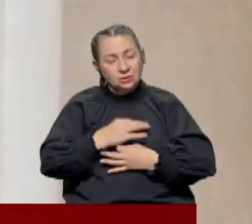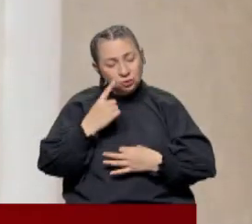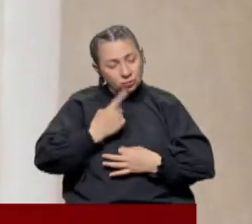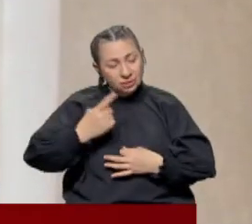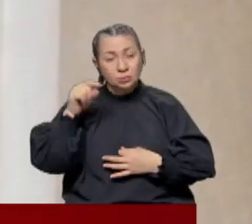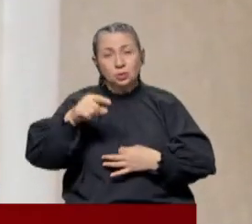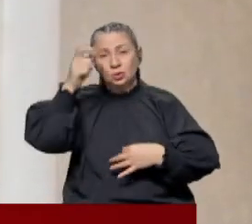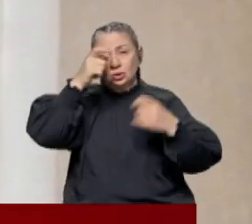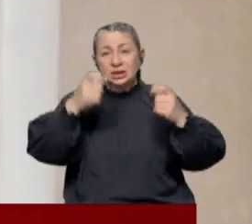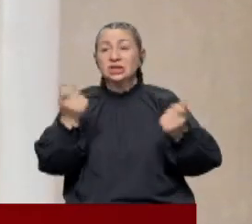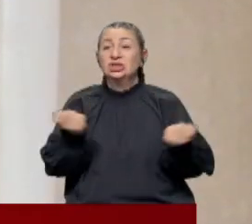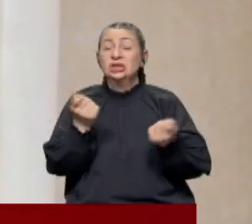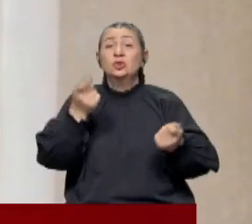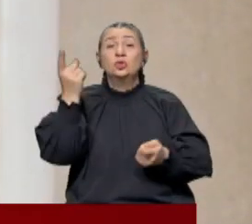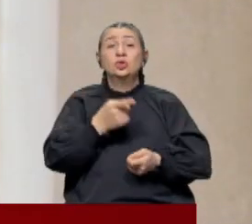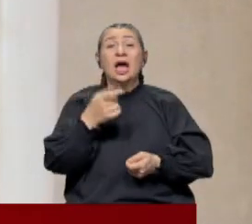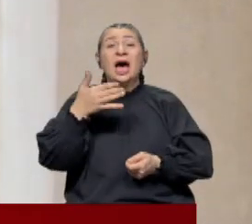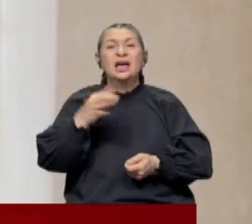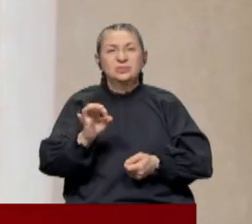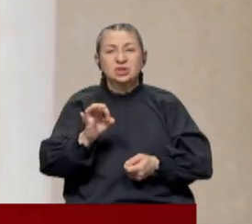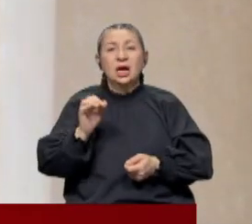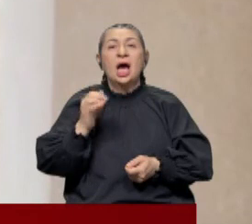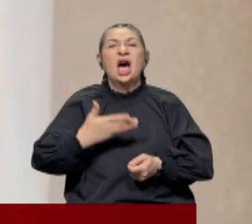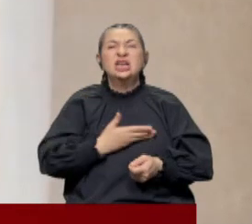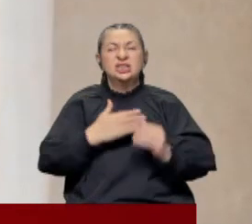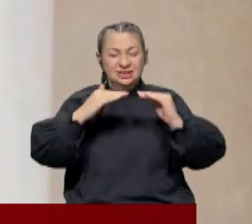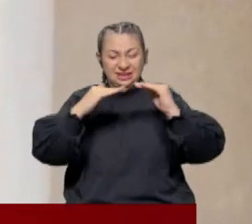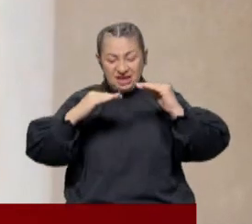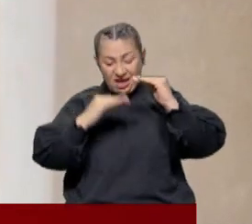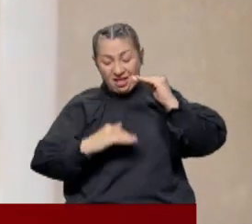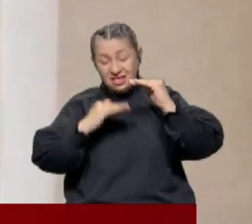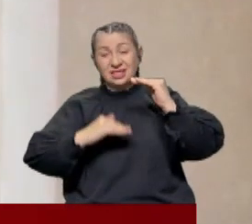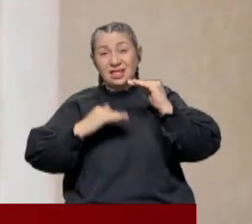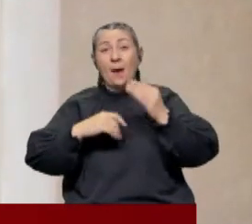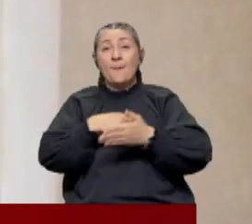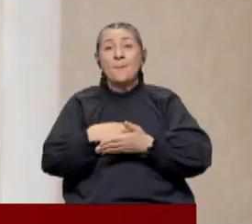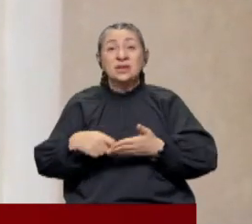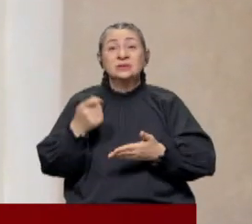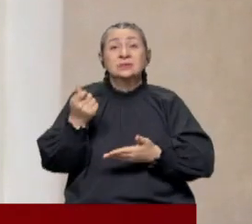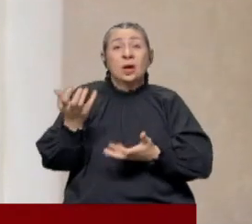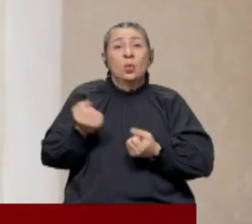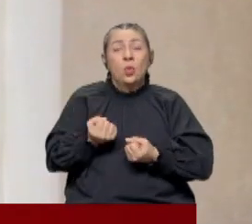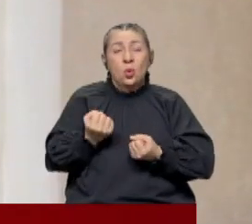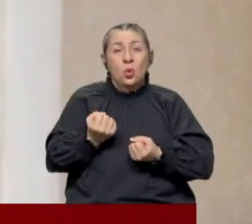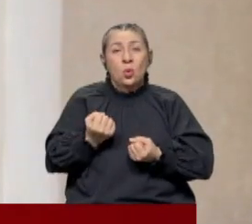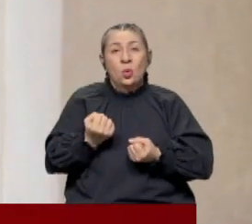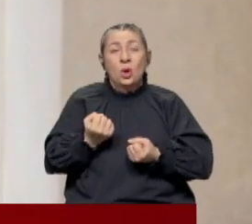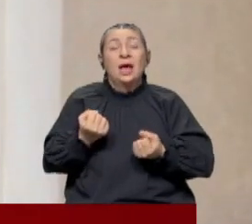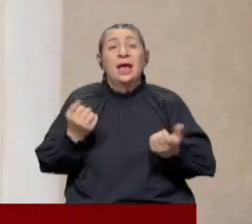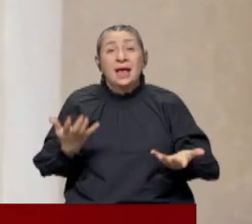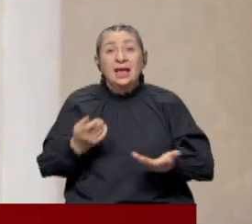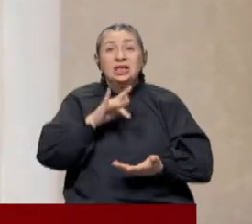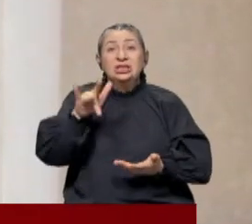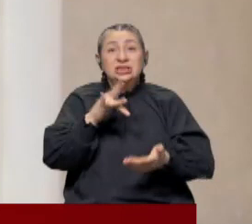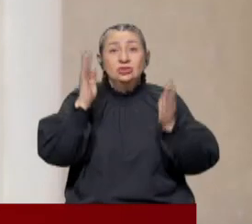bu ülkede çalışanların %60'ı açlık sınırının altında maaş ve ücret alıyor. Zaten